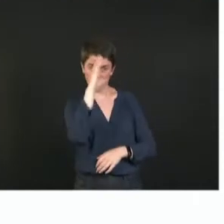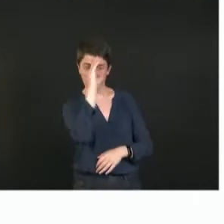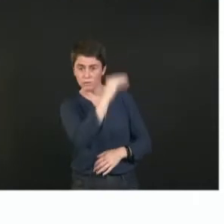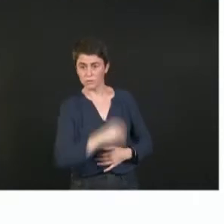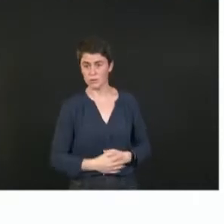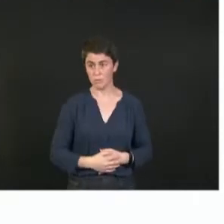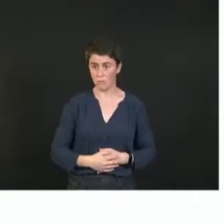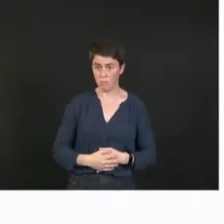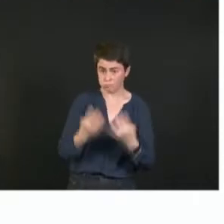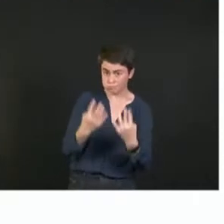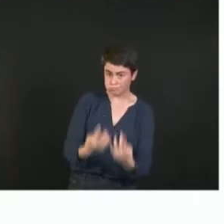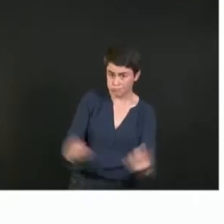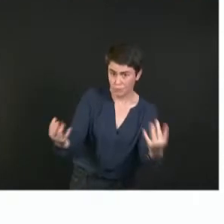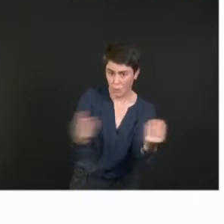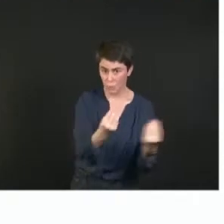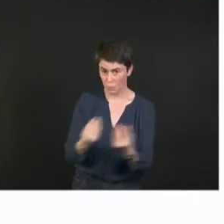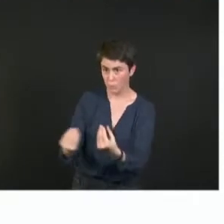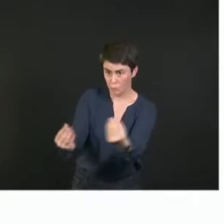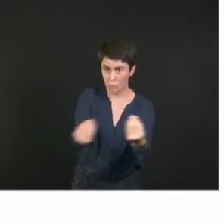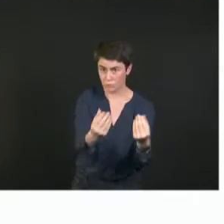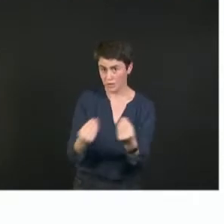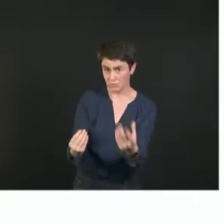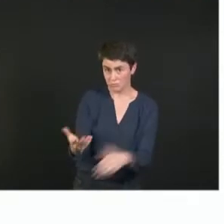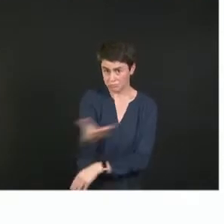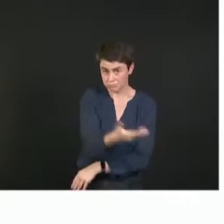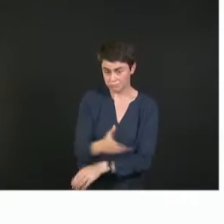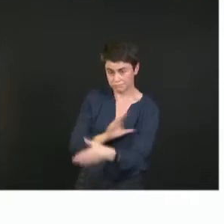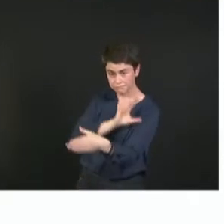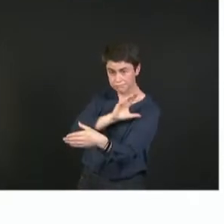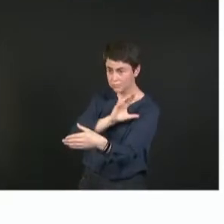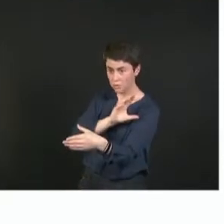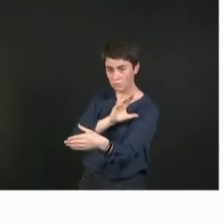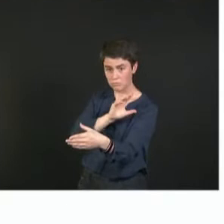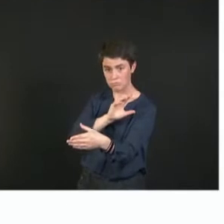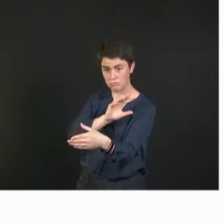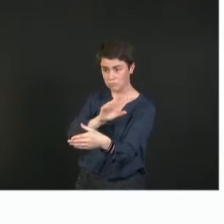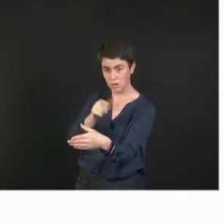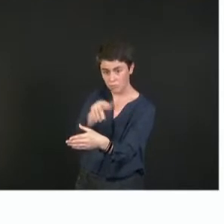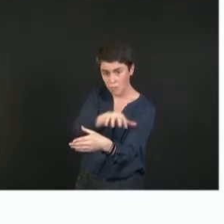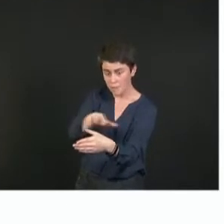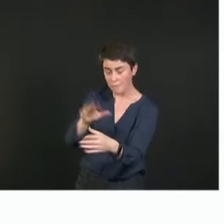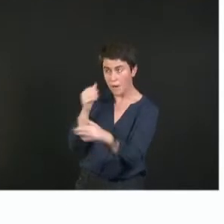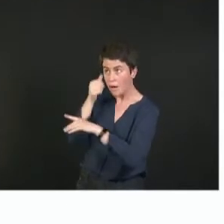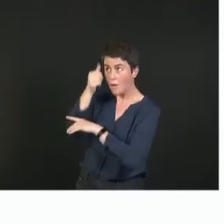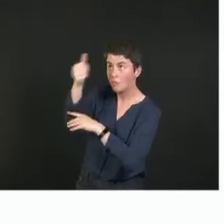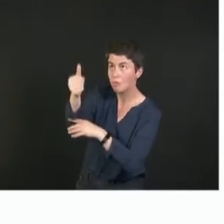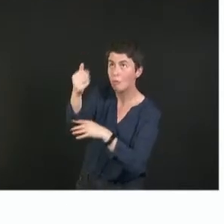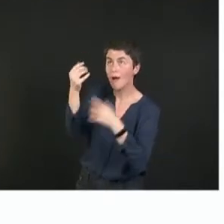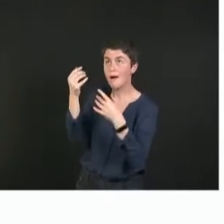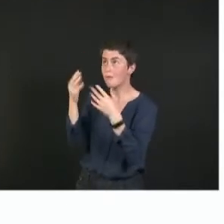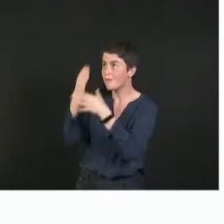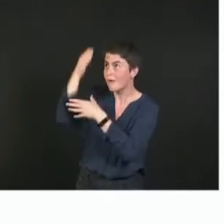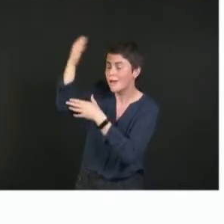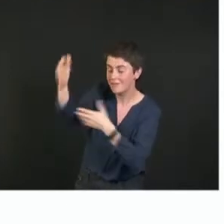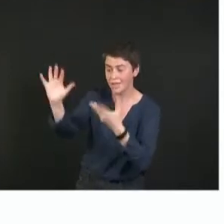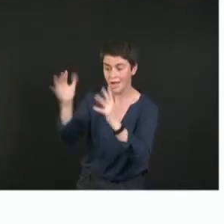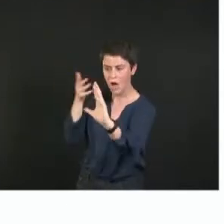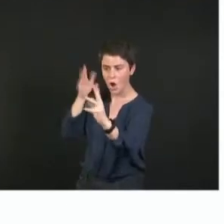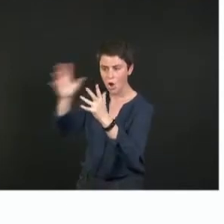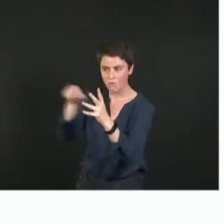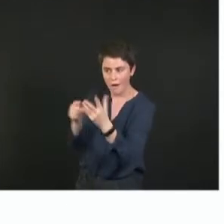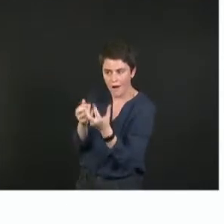grand public également, qui peut aussi avoir son mot à dire sur les forêts qu'il souhaite demain sur le territoire de la